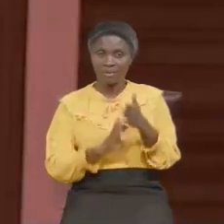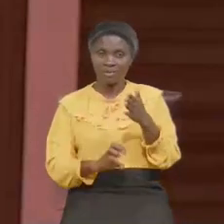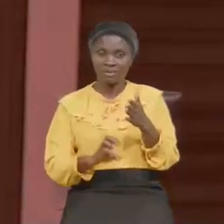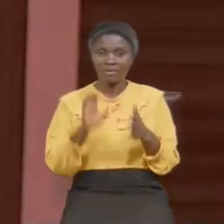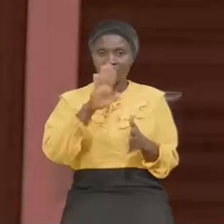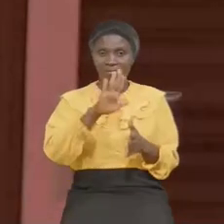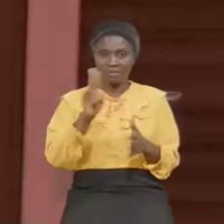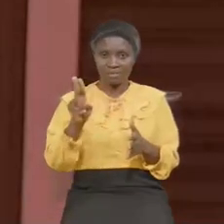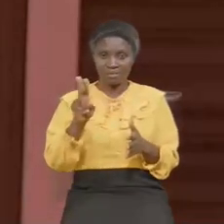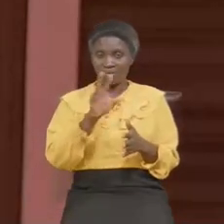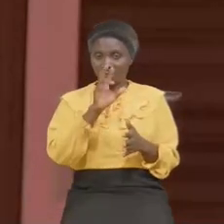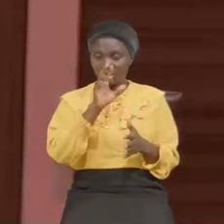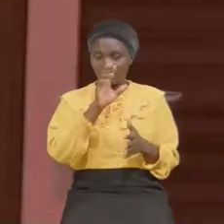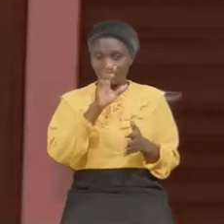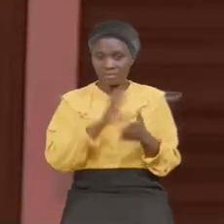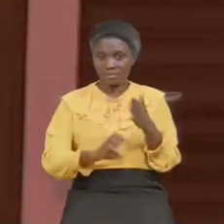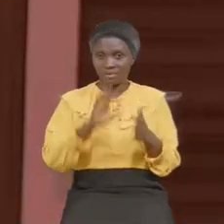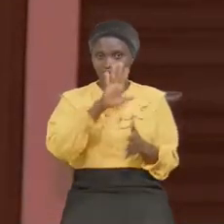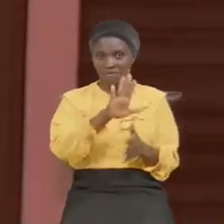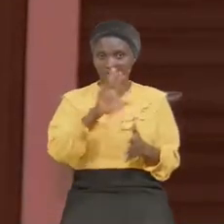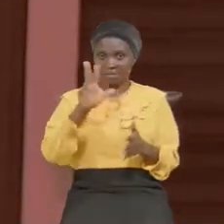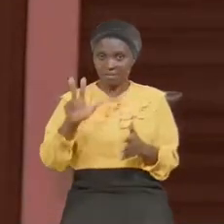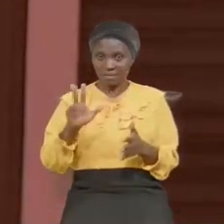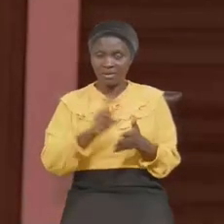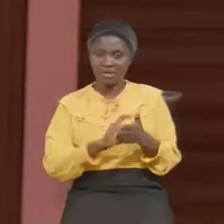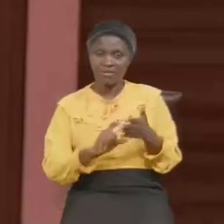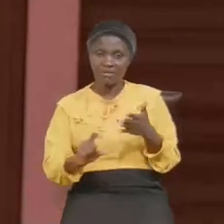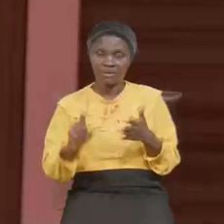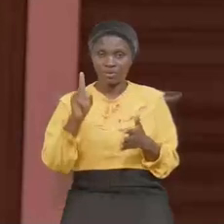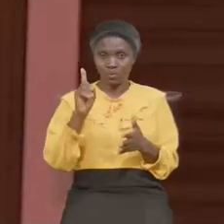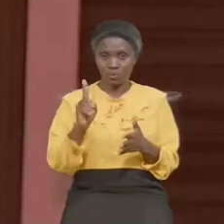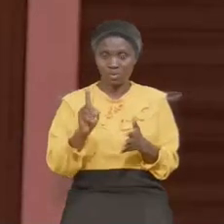verset 1. Psaume 53, verset 1.